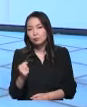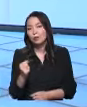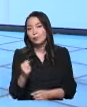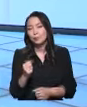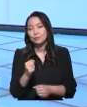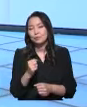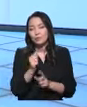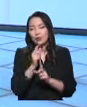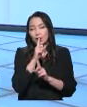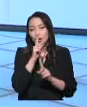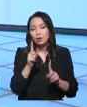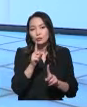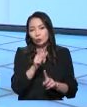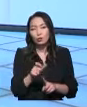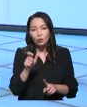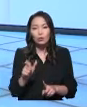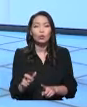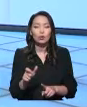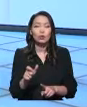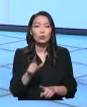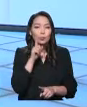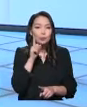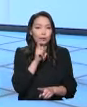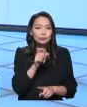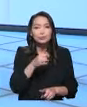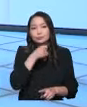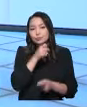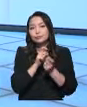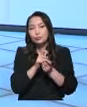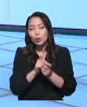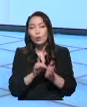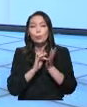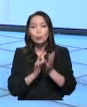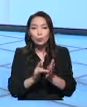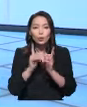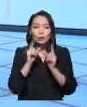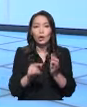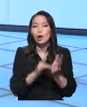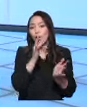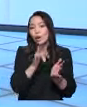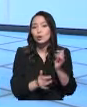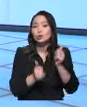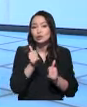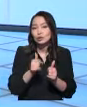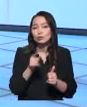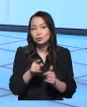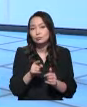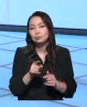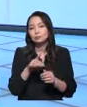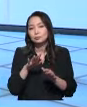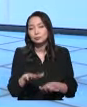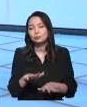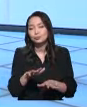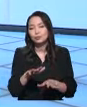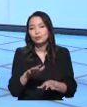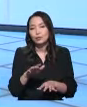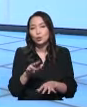Особенные юниоры и взрослые боролись за путевку в рамках городского чемпионата. Он прошел в южной столице